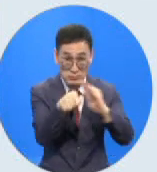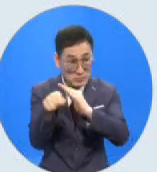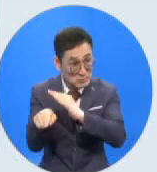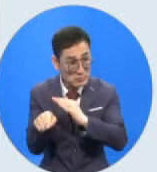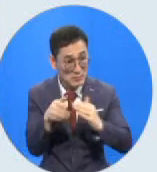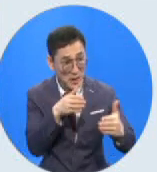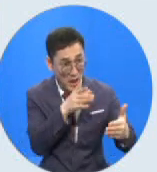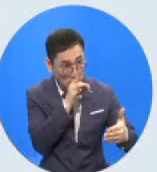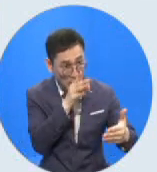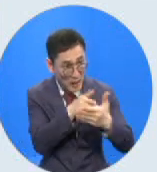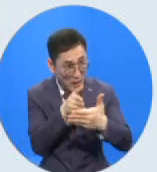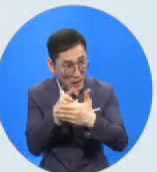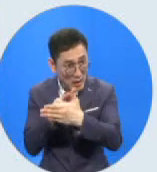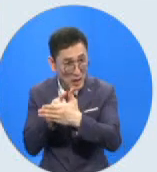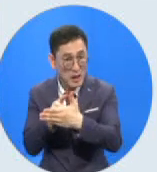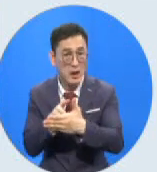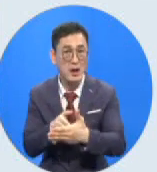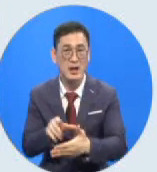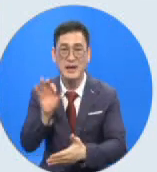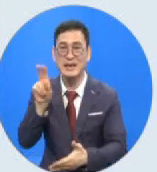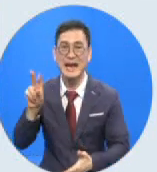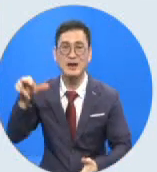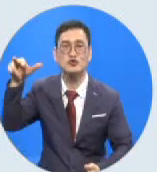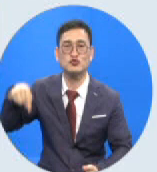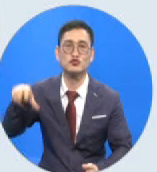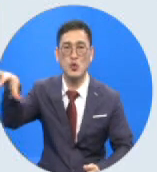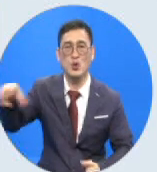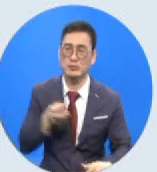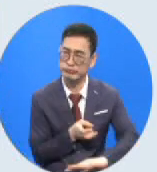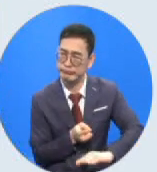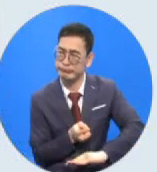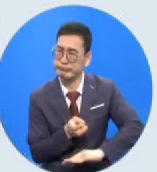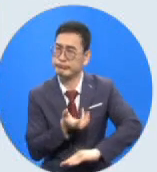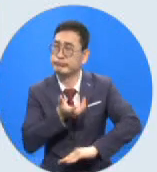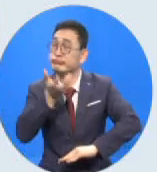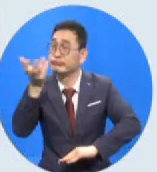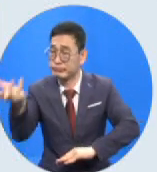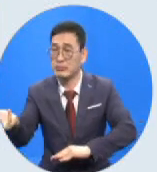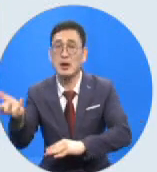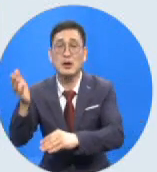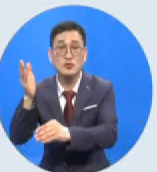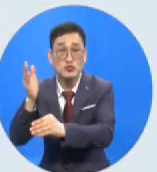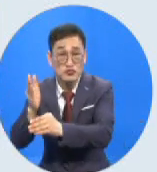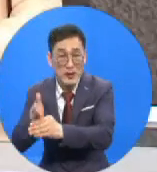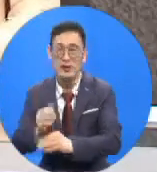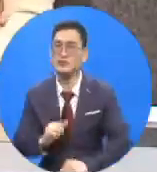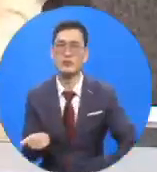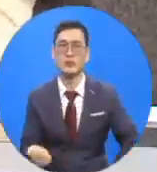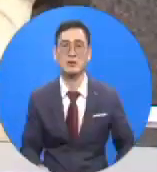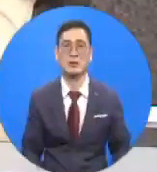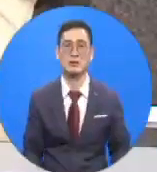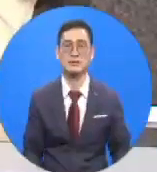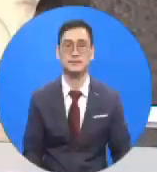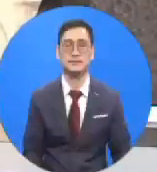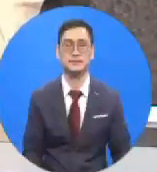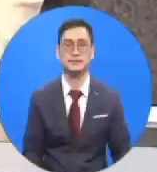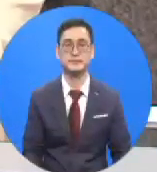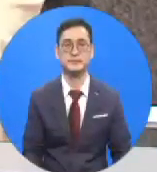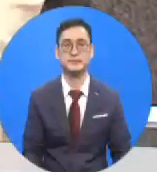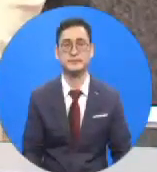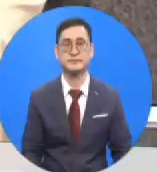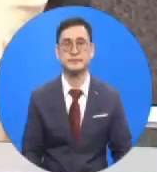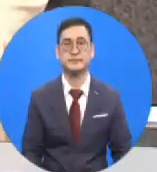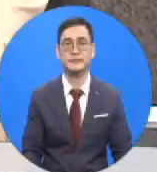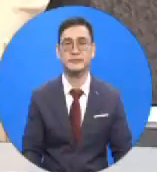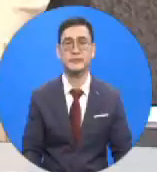이송 에 불과하다 이런걸 갖고 양조 까지 이동하다가 외국 숨지는 사고가 있었는데 위원 직원 임금 모의 록에